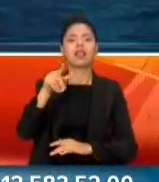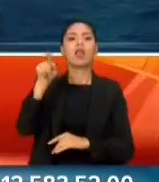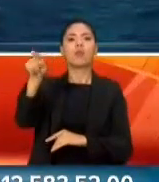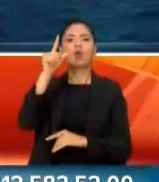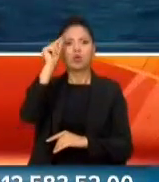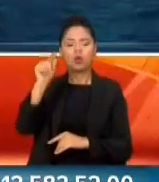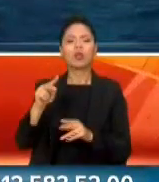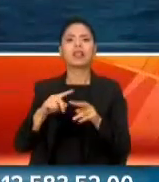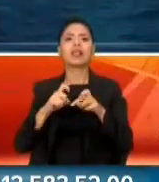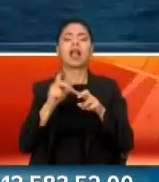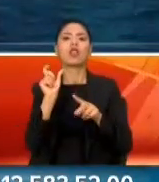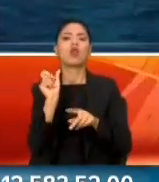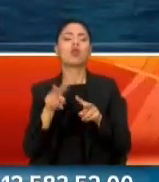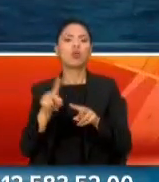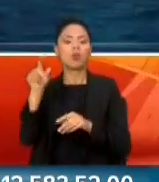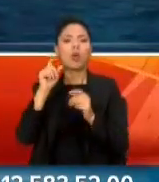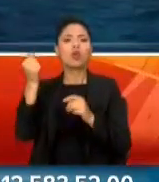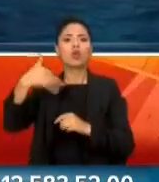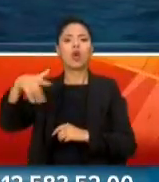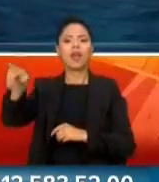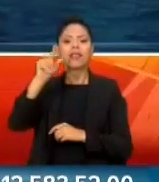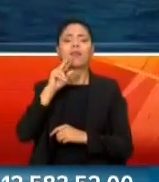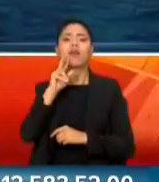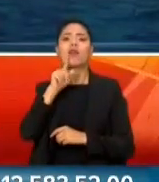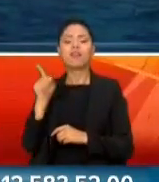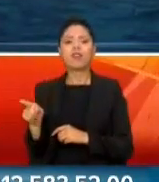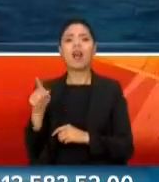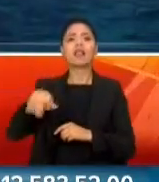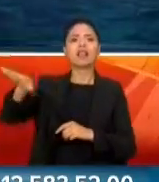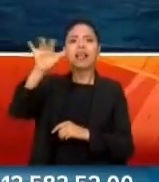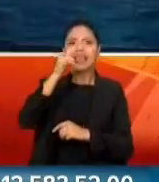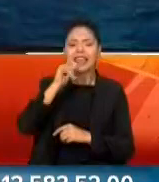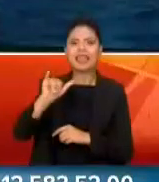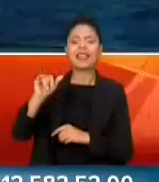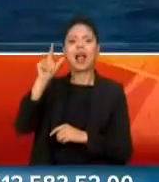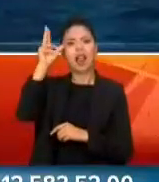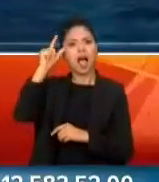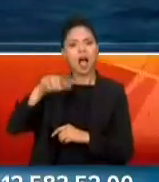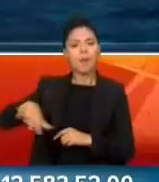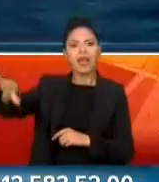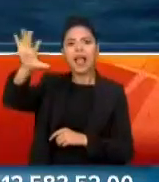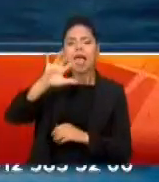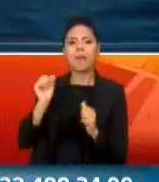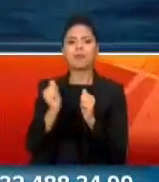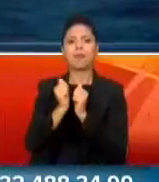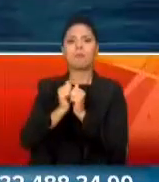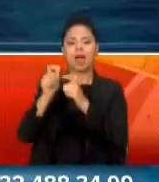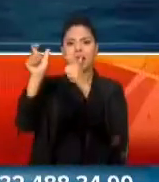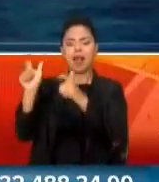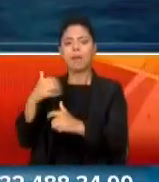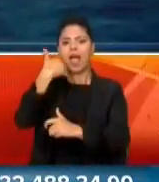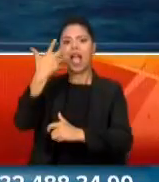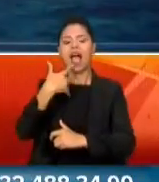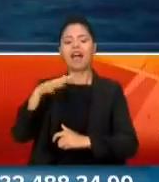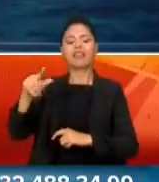yönetimi, ayrıca Fransa, Birleşik Arap Emirlikleri, kısmen İtalya ve şimdilik görünürde Amerika bir cephede toplandı Doğu Akdeniz'de